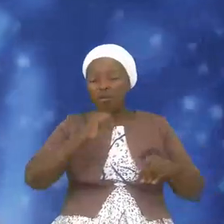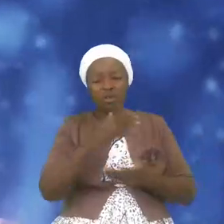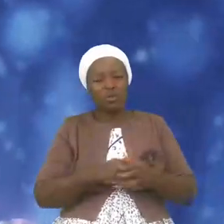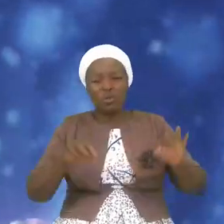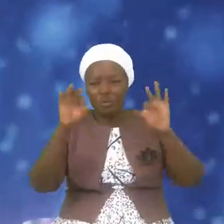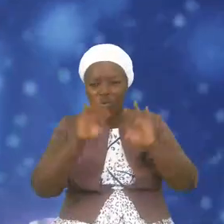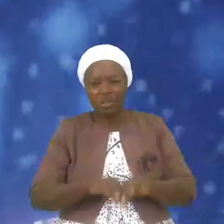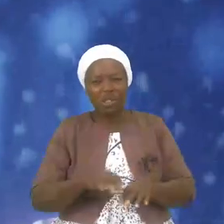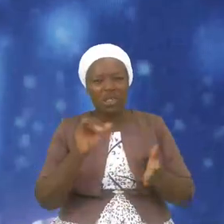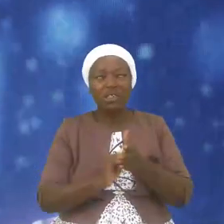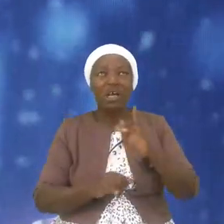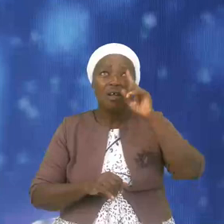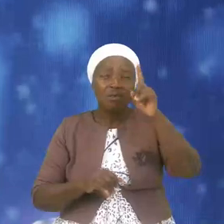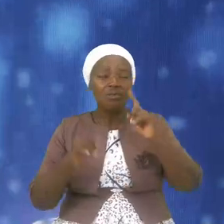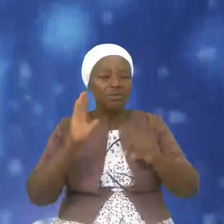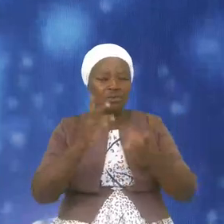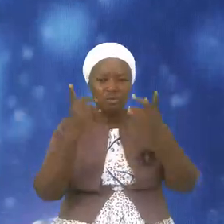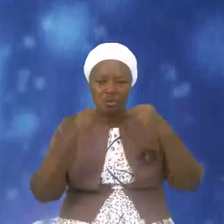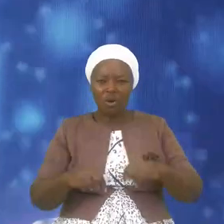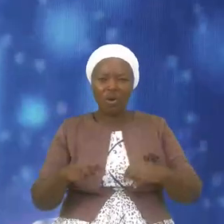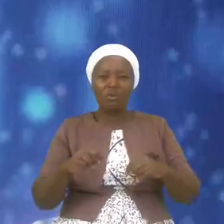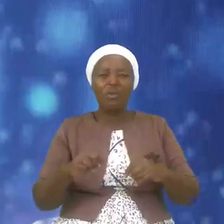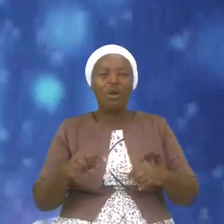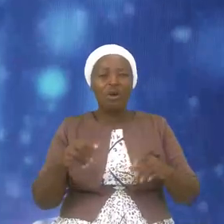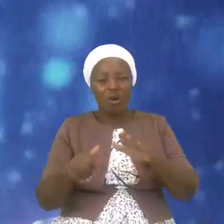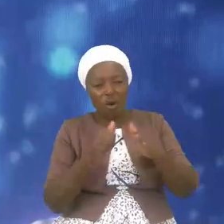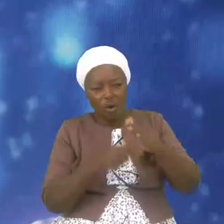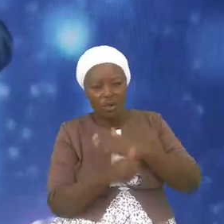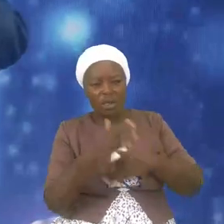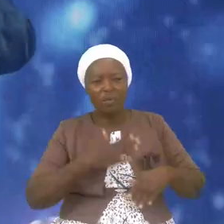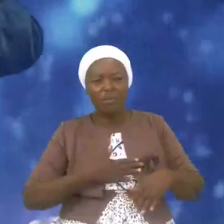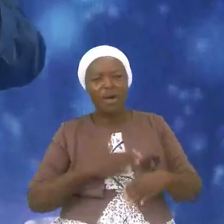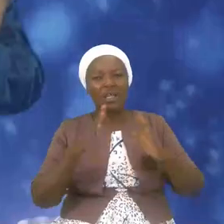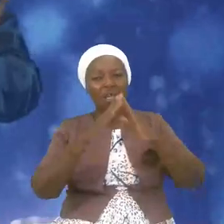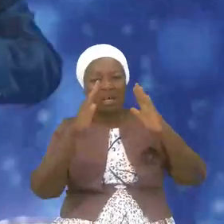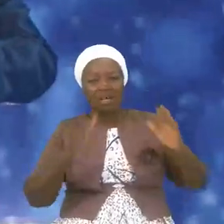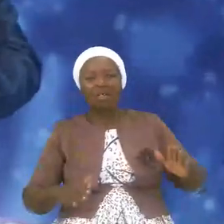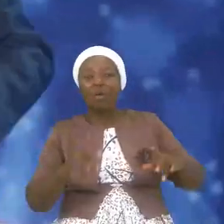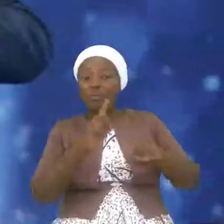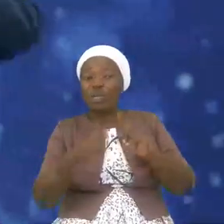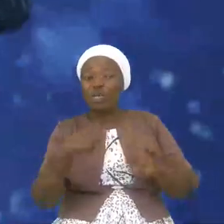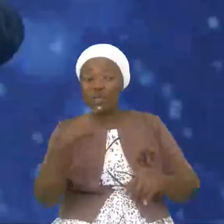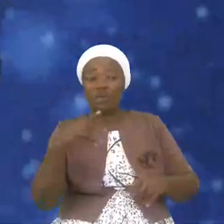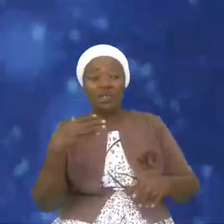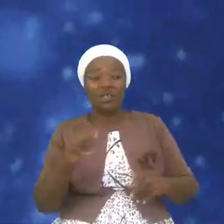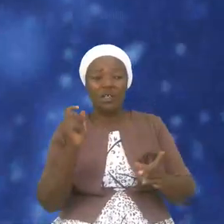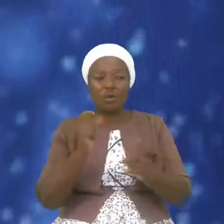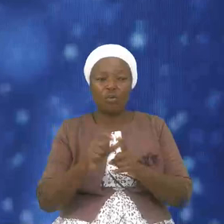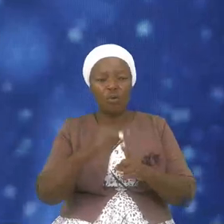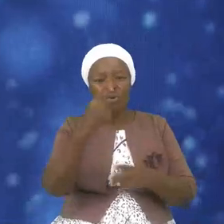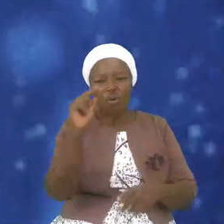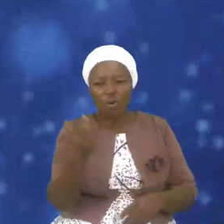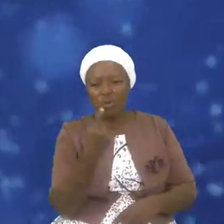pas digne que tu entres sous mon toit. Mais dis seulement un mot.